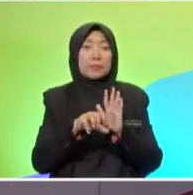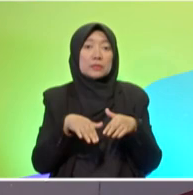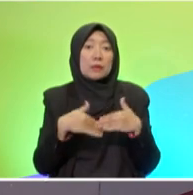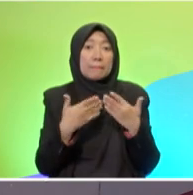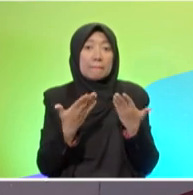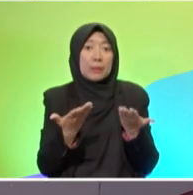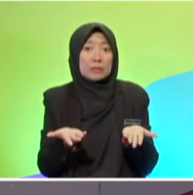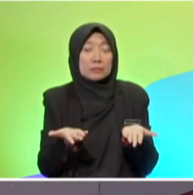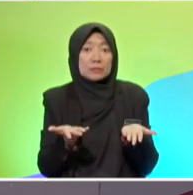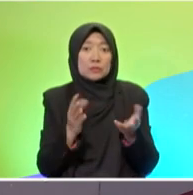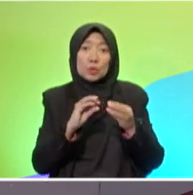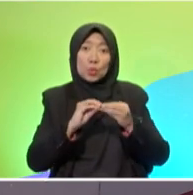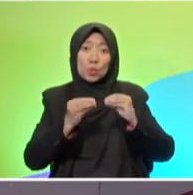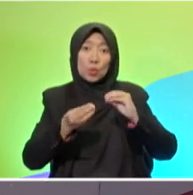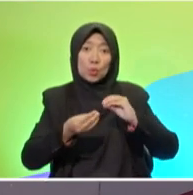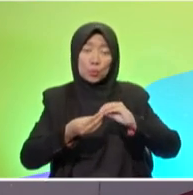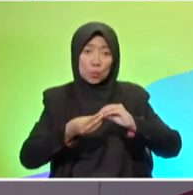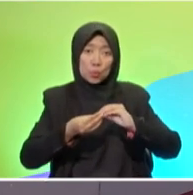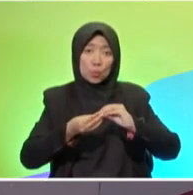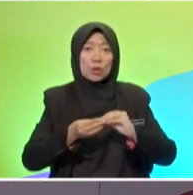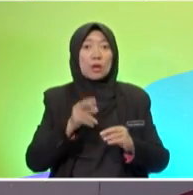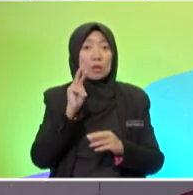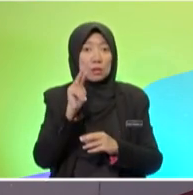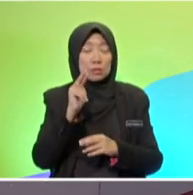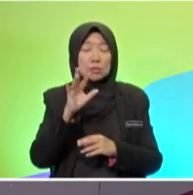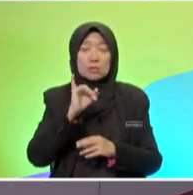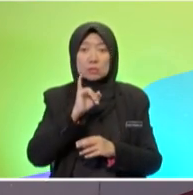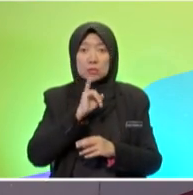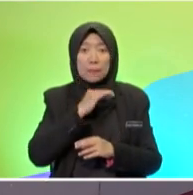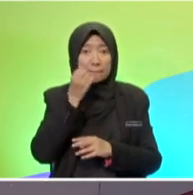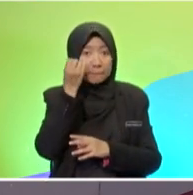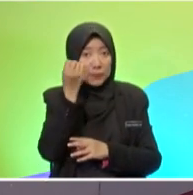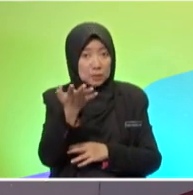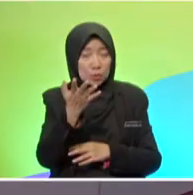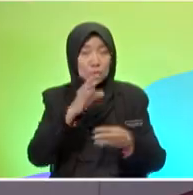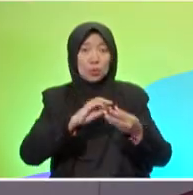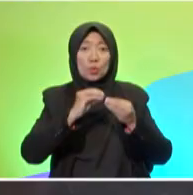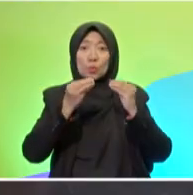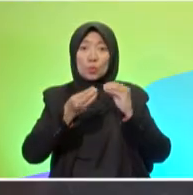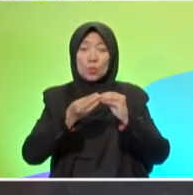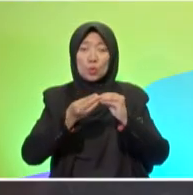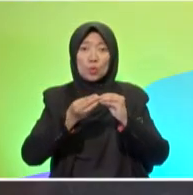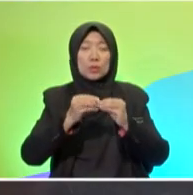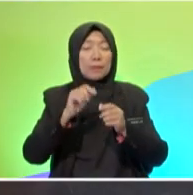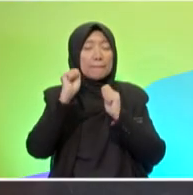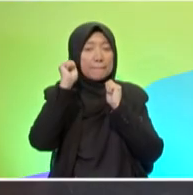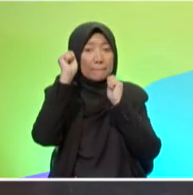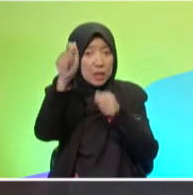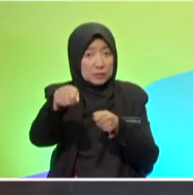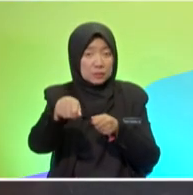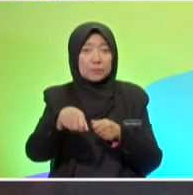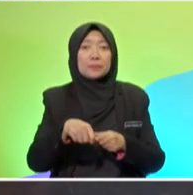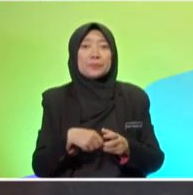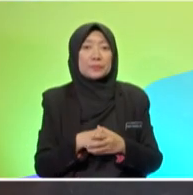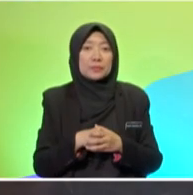kita? Boleh cikgu sebut nombor? Mira boleh tolong pancing boleh titik yang ada